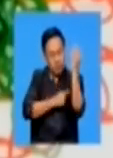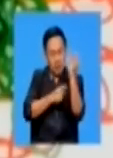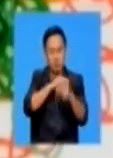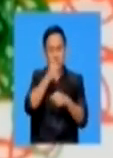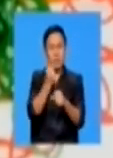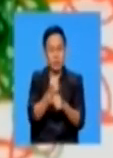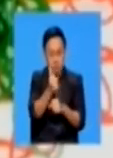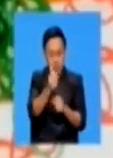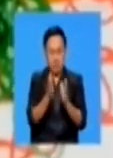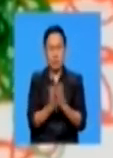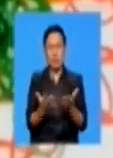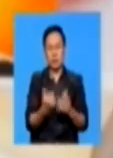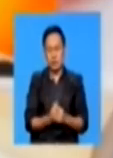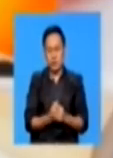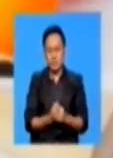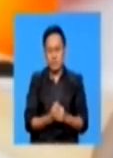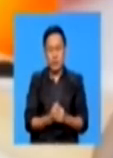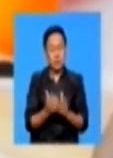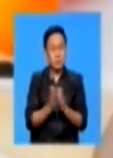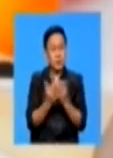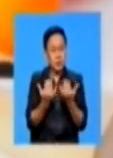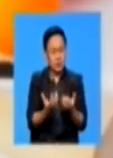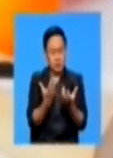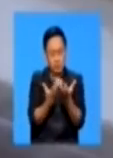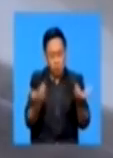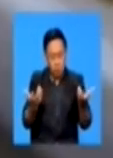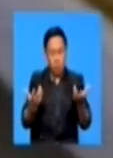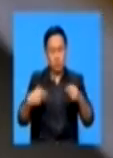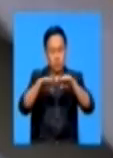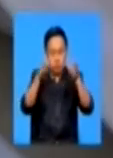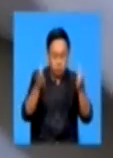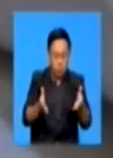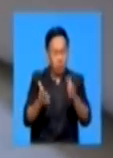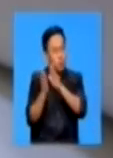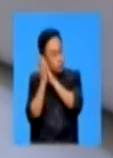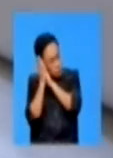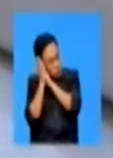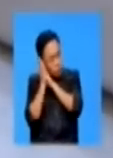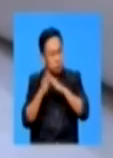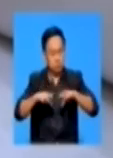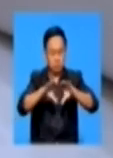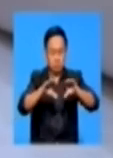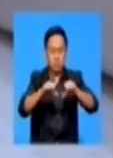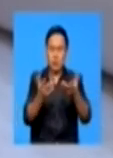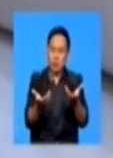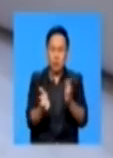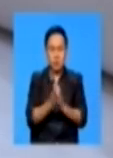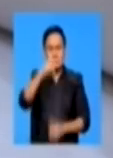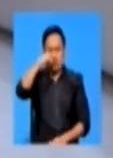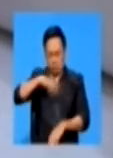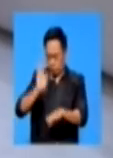เจ็บคนป่วยหรือทำเกี่ยวกับเรื่องเฟอร์นิเจอร์เกี่ยวกับเรื่องเครื่องนอนนะเรามีฝีมือทั้งสิ้น